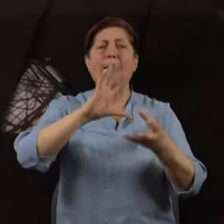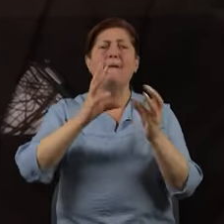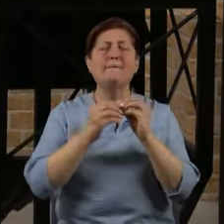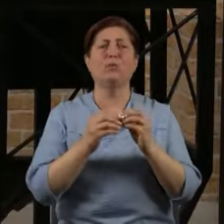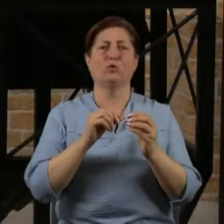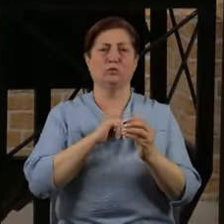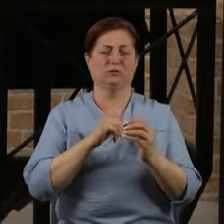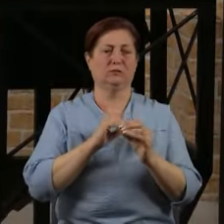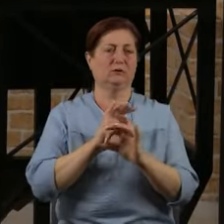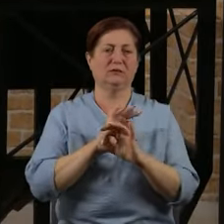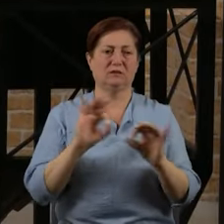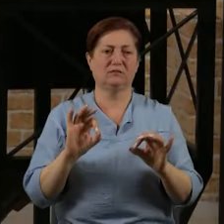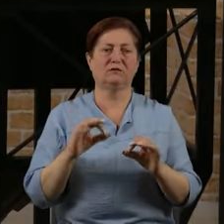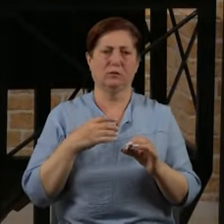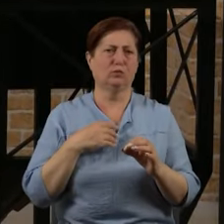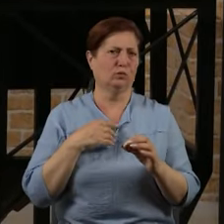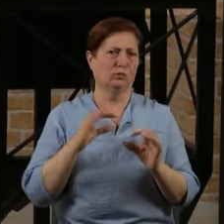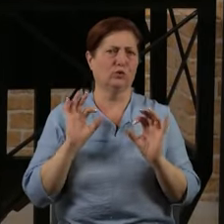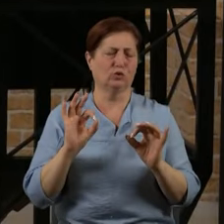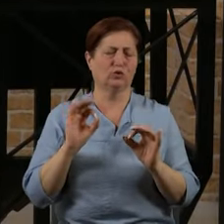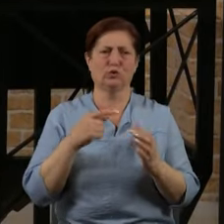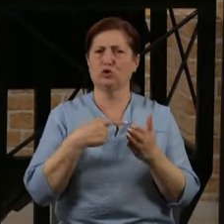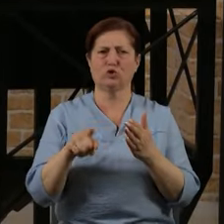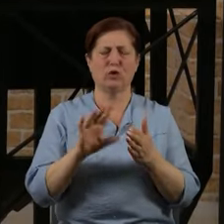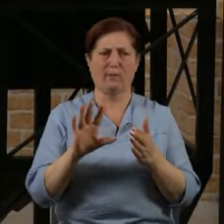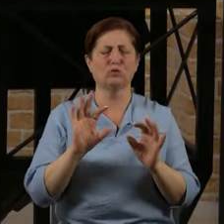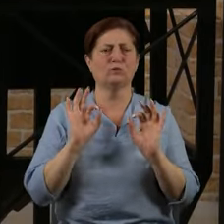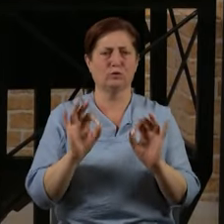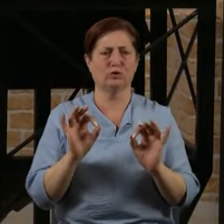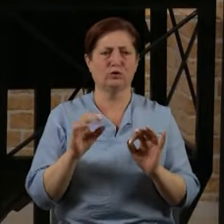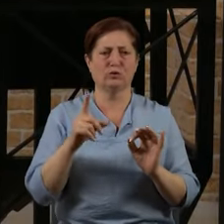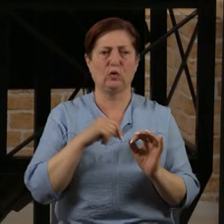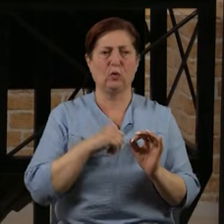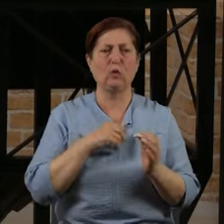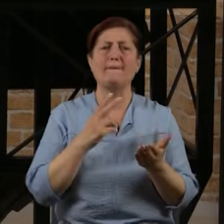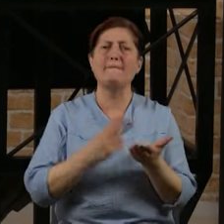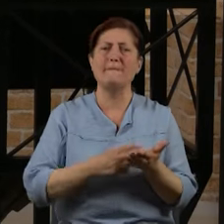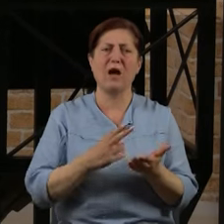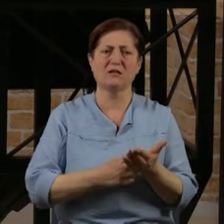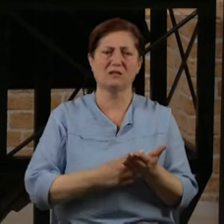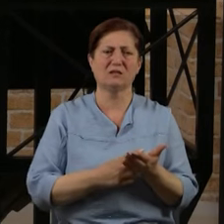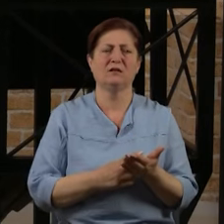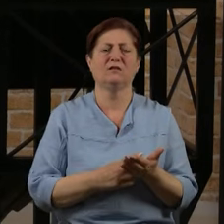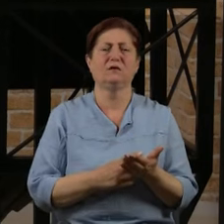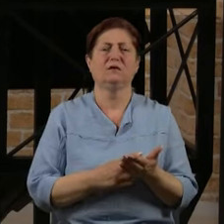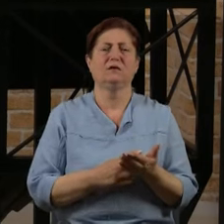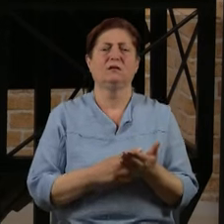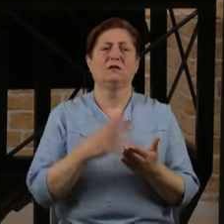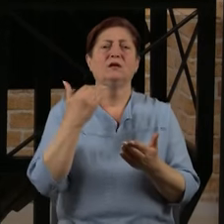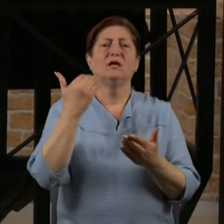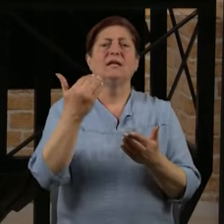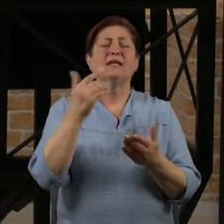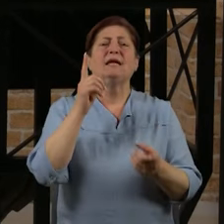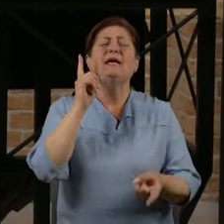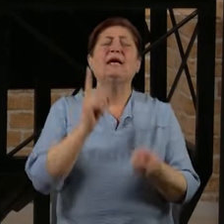սիմվոլիկ։ Այո, ես չեմ ճխտում իհարկե կենսագրական այդ փաստերի դերը եւ դրանց